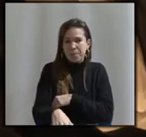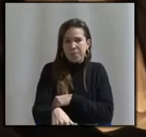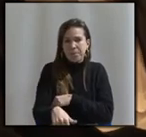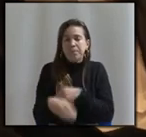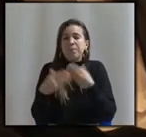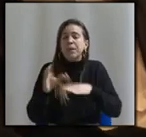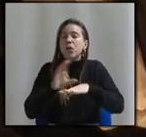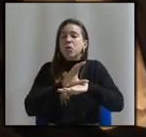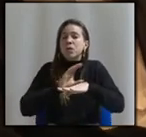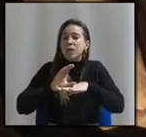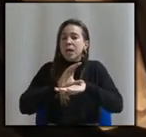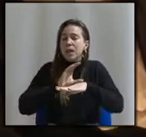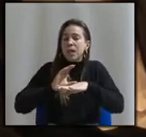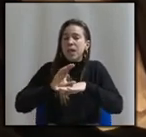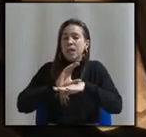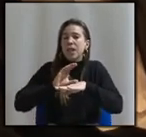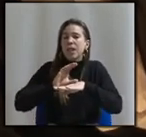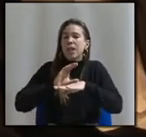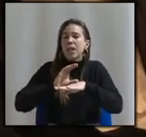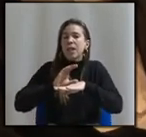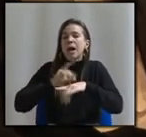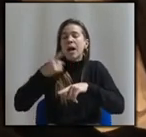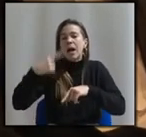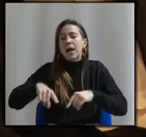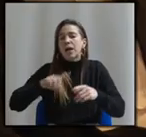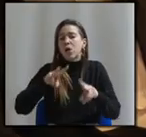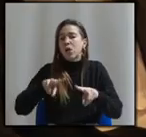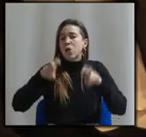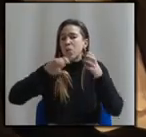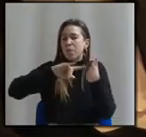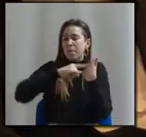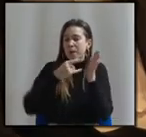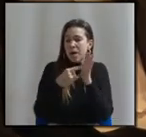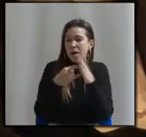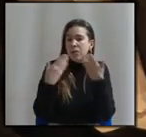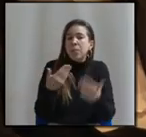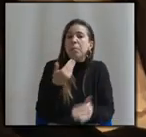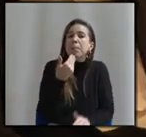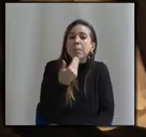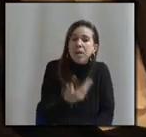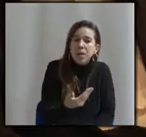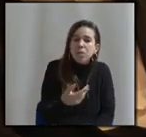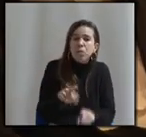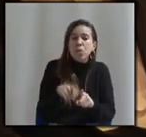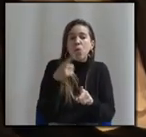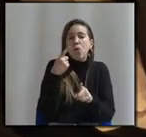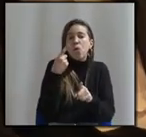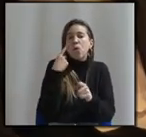Consell Comarcal porta un nou pla i nosaltres demanem quines mesures són les